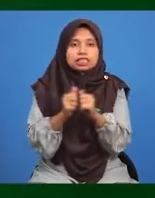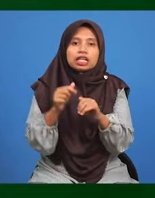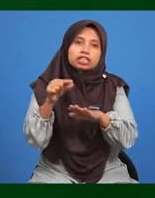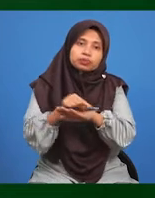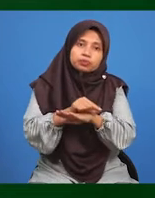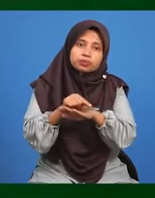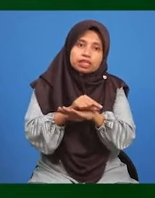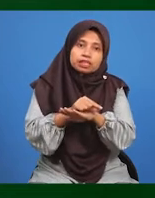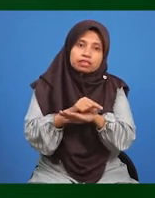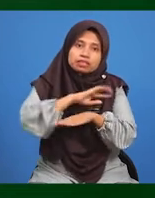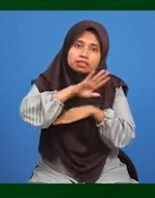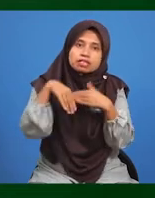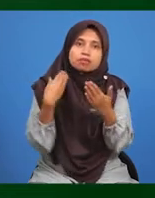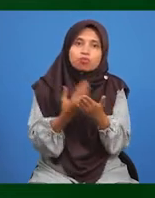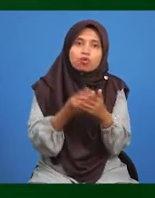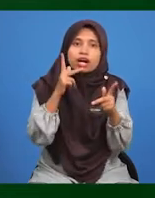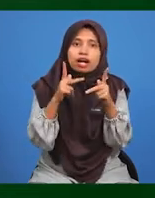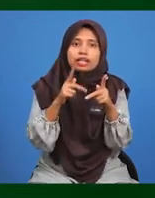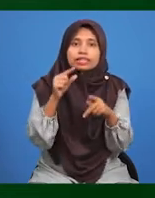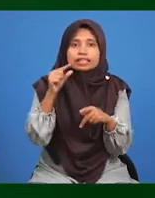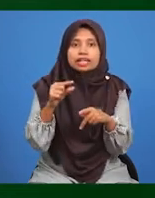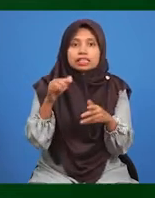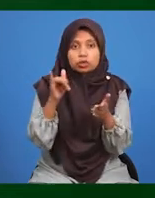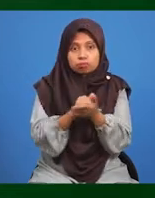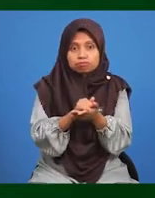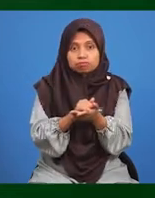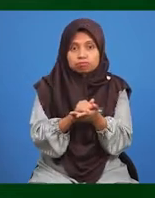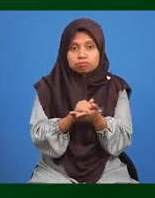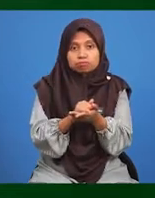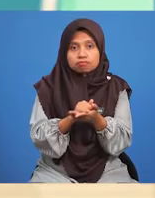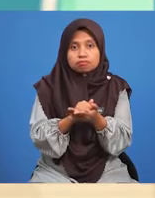dengan menggunakan semua kata ganda tersebut.